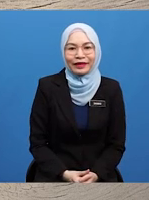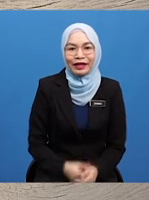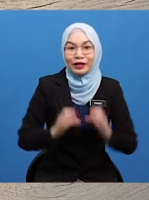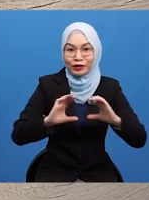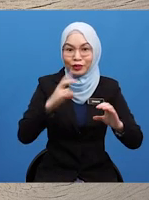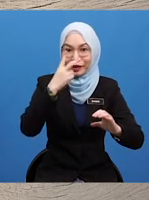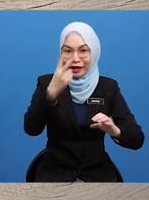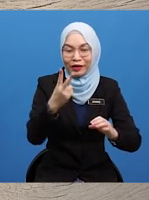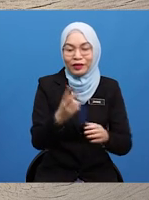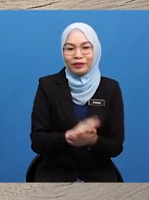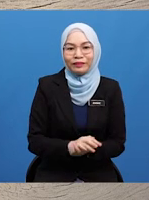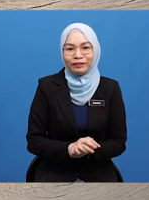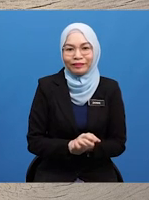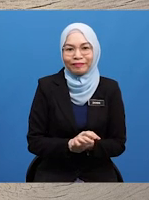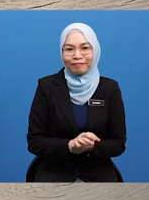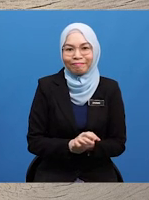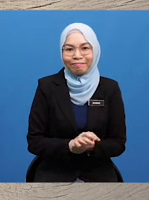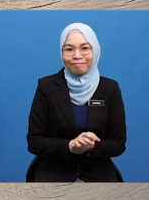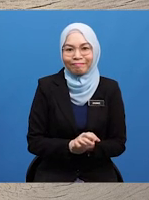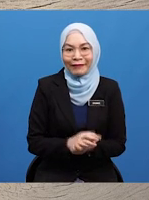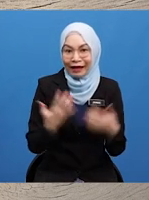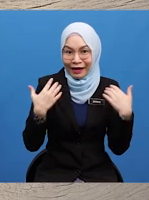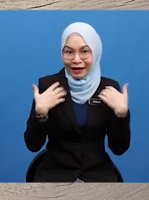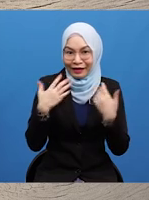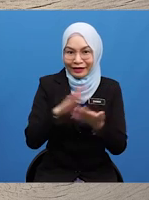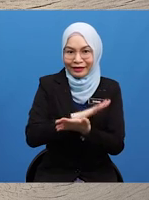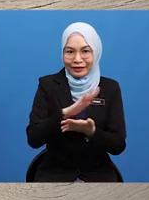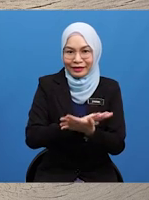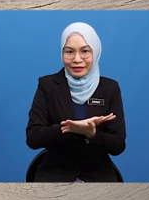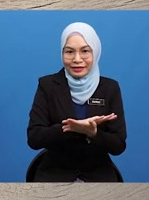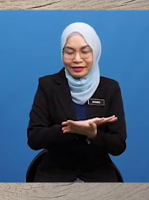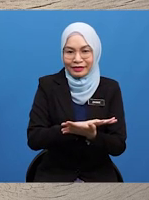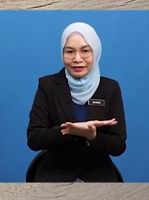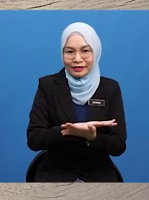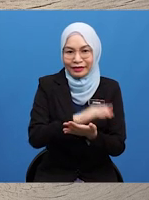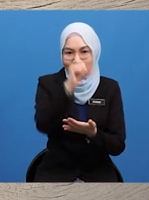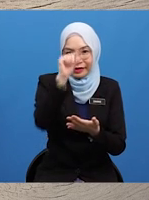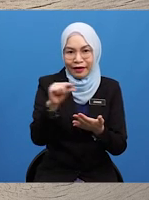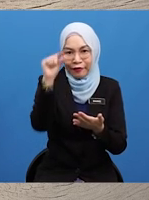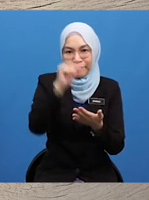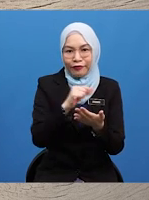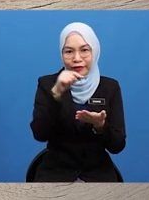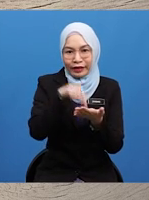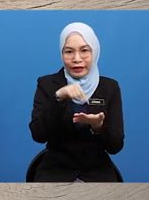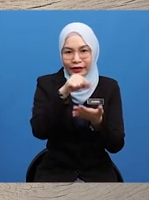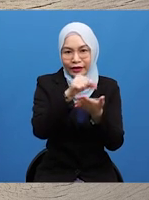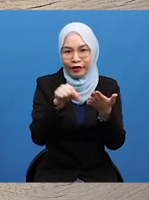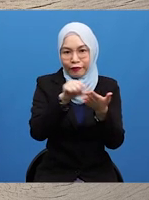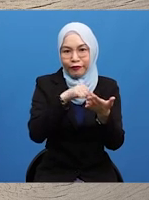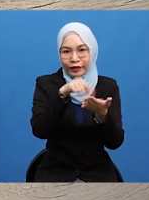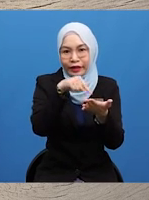Baiklah, di tangan cikgu terdapat kertas graf yang kita boleh gunakan untuk